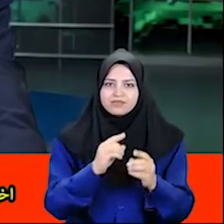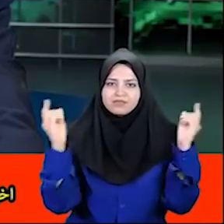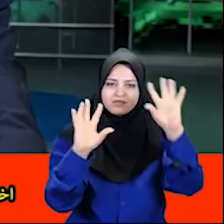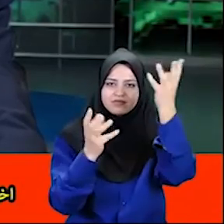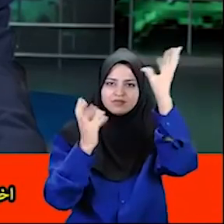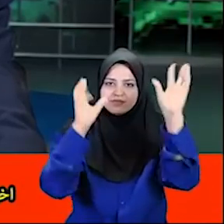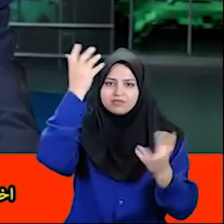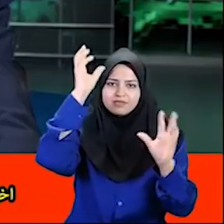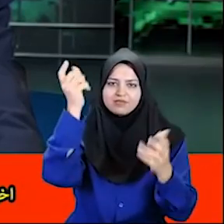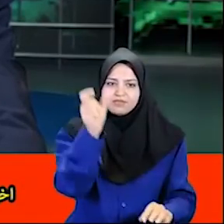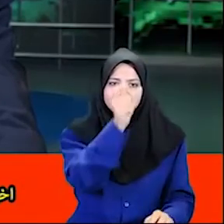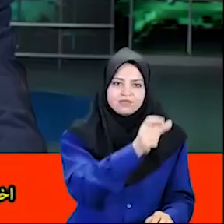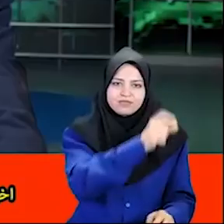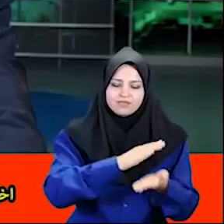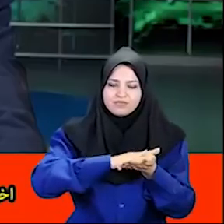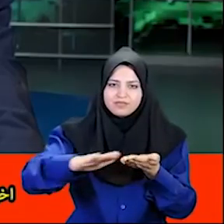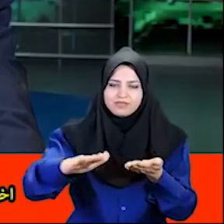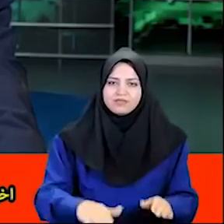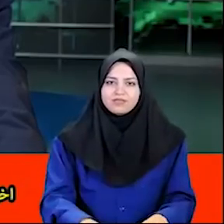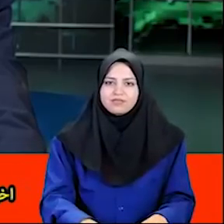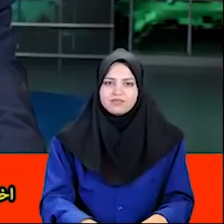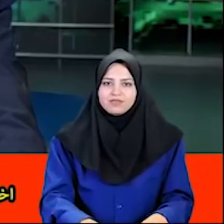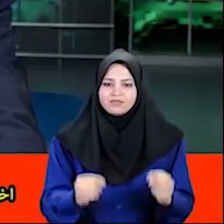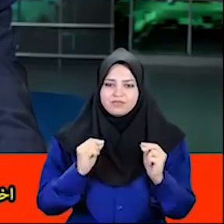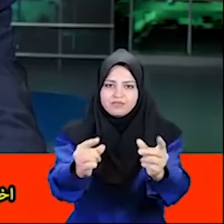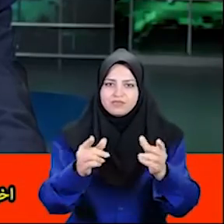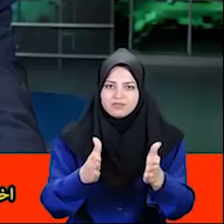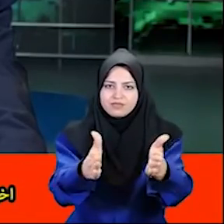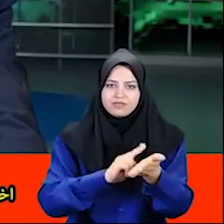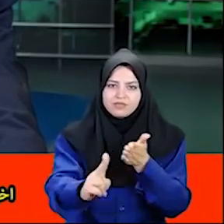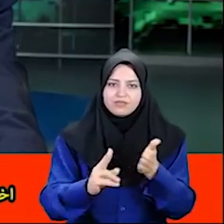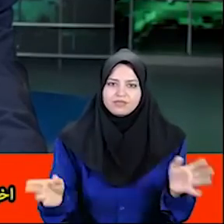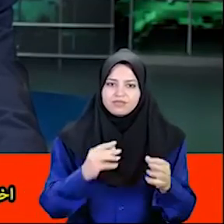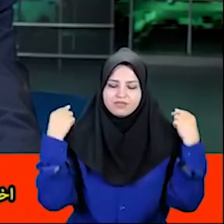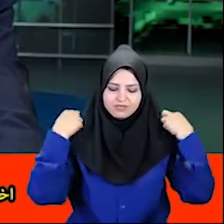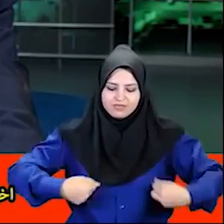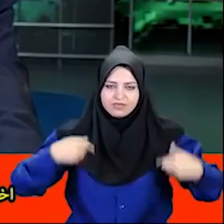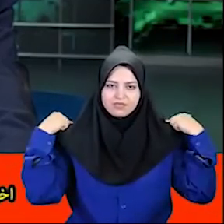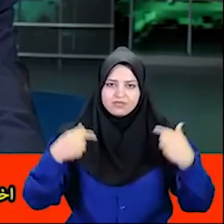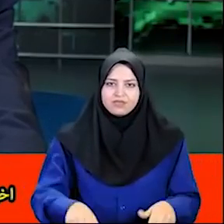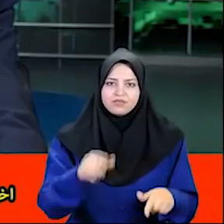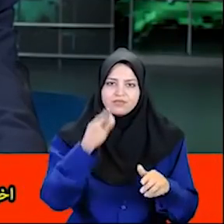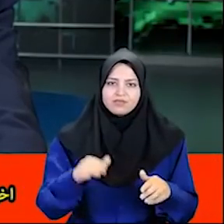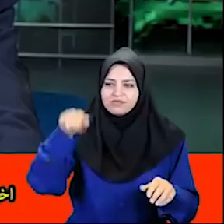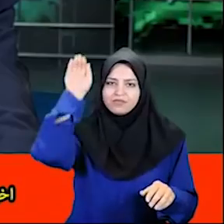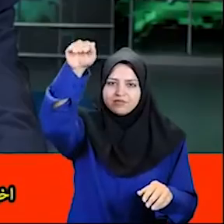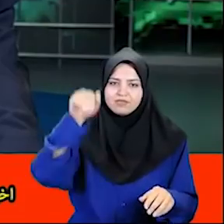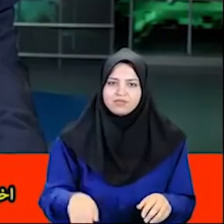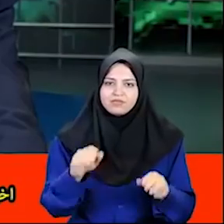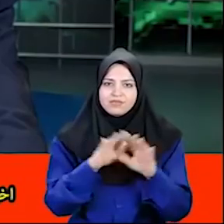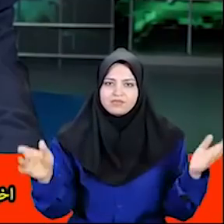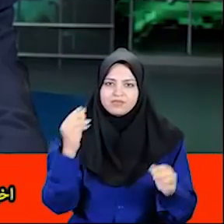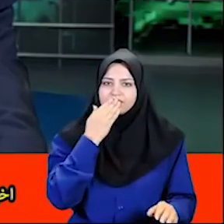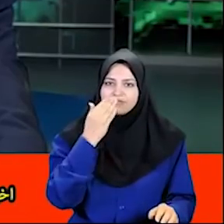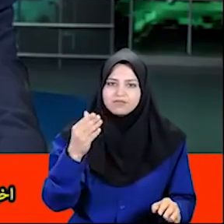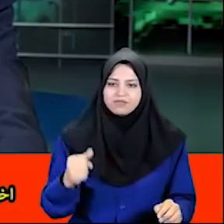قصد موزون کردن مردم را داشتند، منهدم شدند. رهبر این گروهک که با لباس رکابی تیم یوونتوس در خارج از کشور با